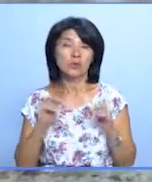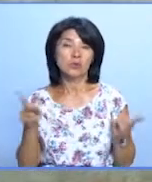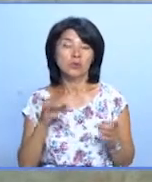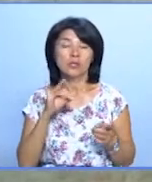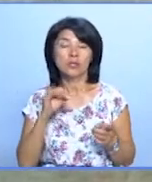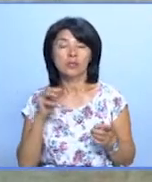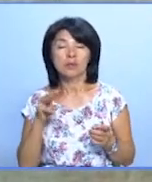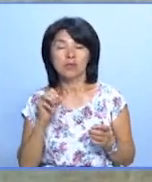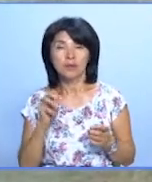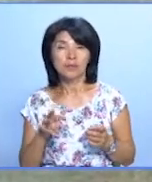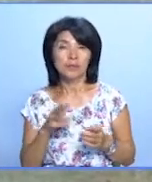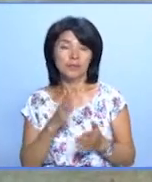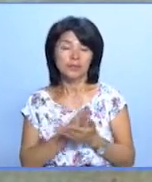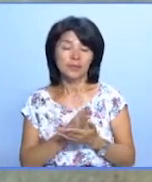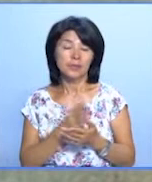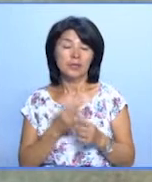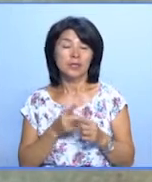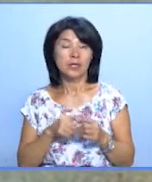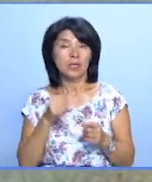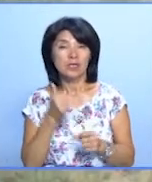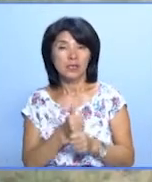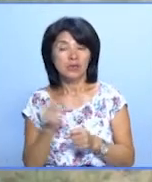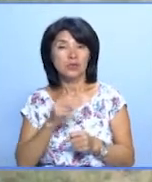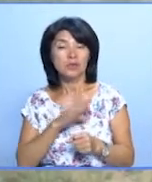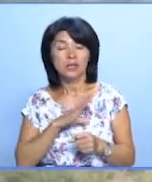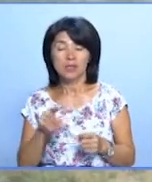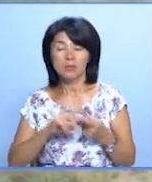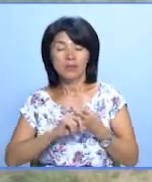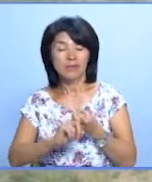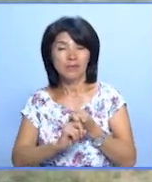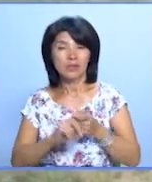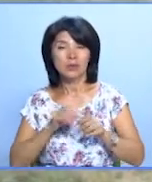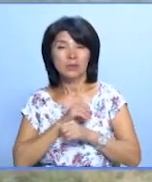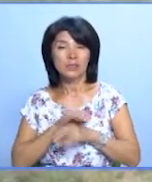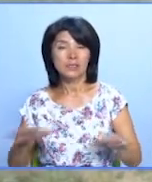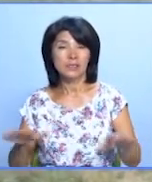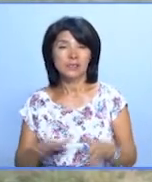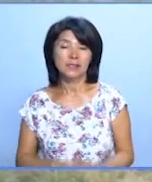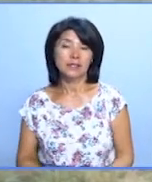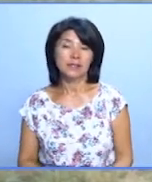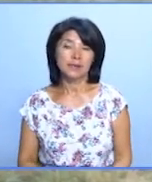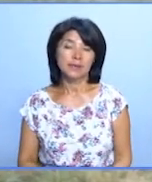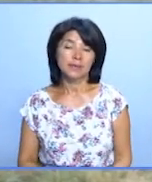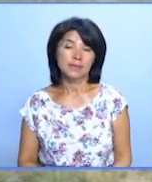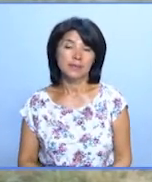жағдай жасауға мүмкіндік береді. Ең бастысы, қауіпті вирустың таралуына жол берілмеді. Айгерім Бозымбаева, Юрий Белевский, Ертіс ақпарат.